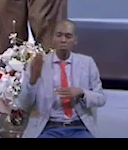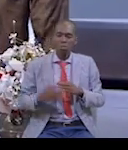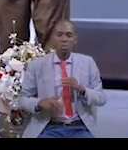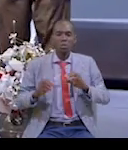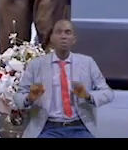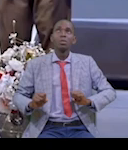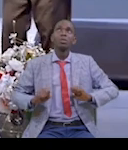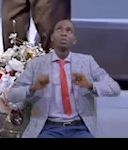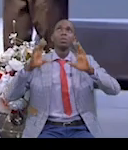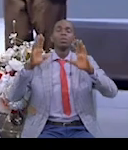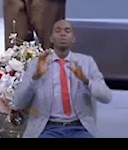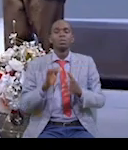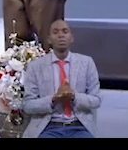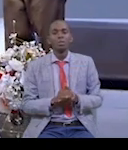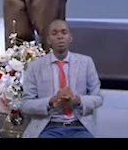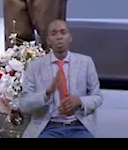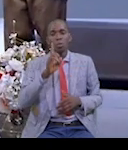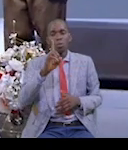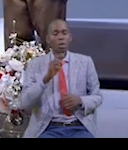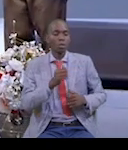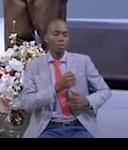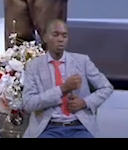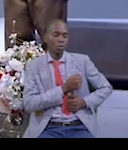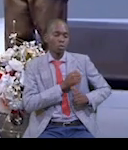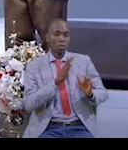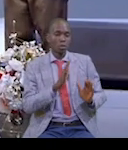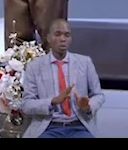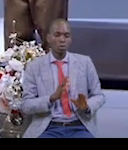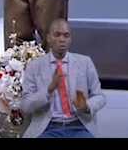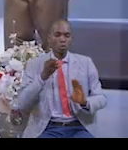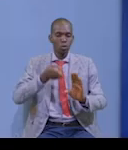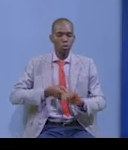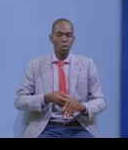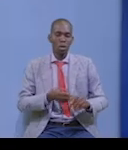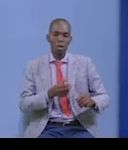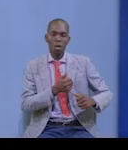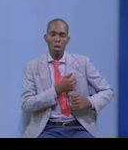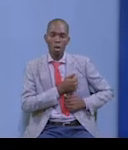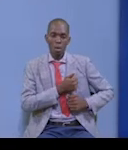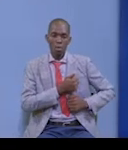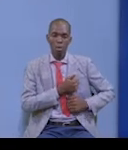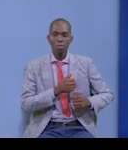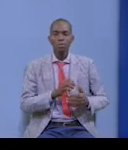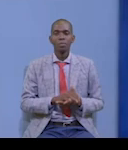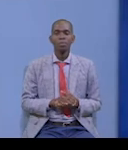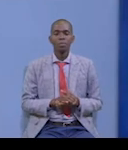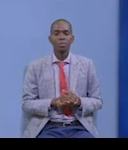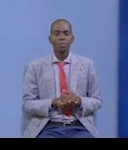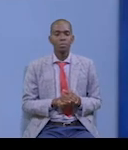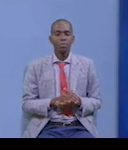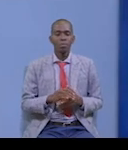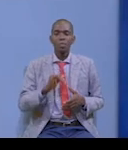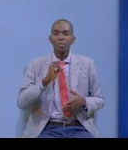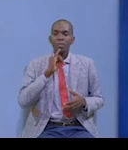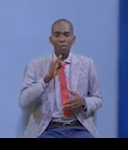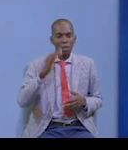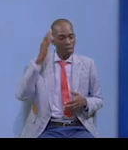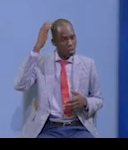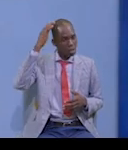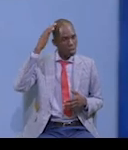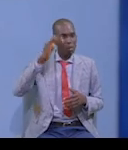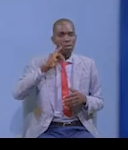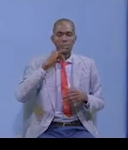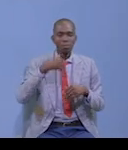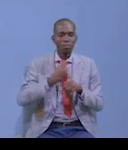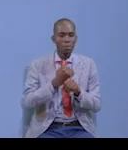A soldier joins the army. ఇది మనం వారి జీవితాల్లో చూడగలుగుతామండి. His ear is great. ఆయన